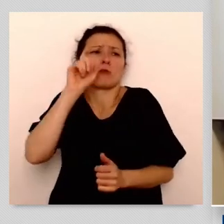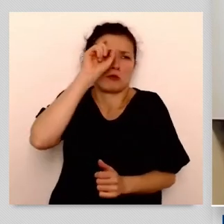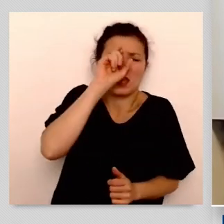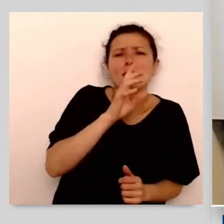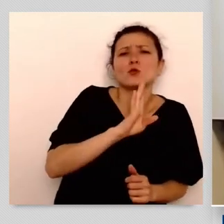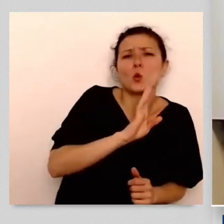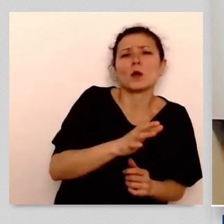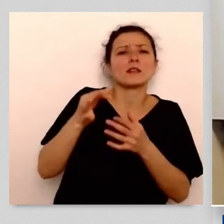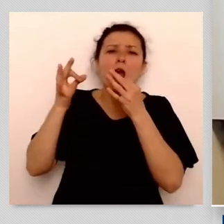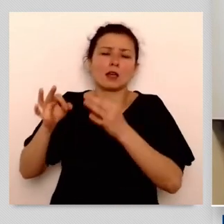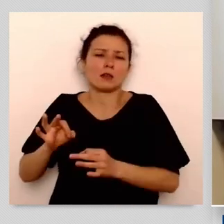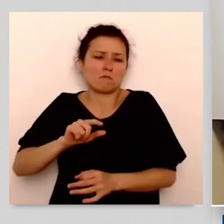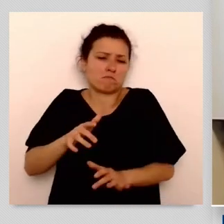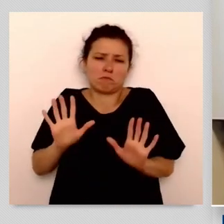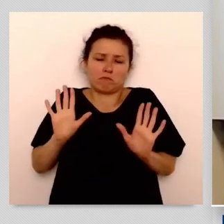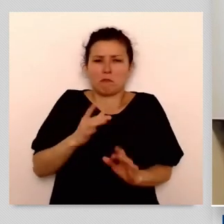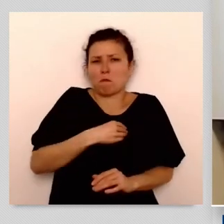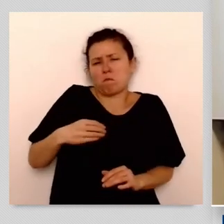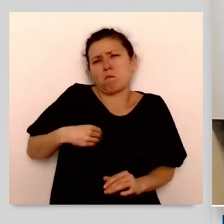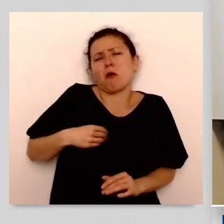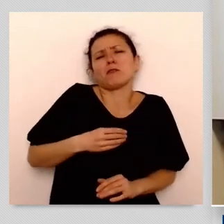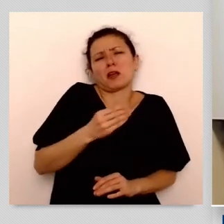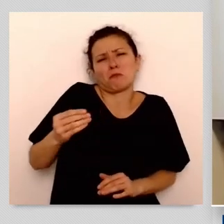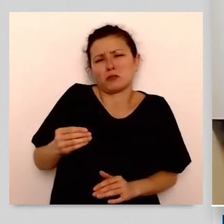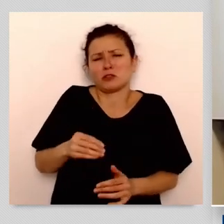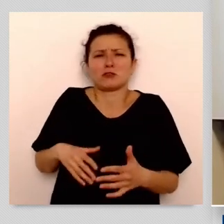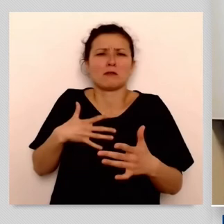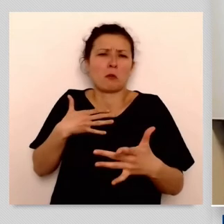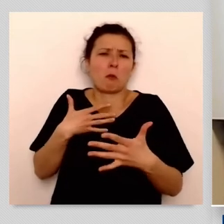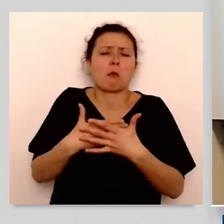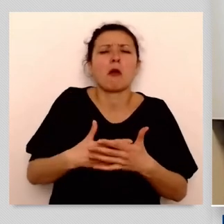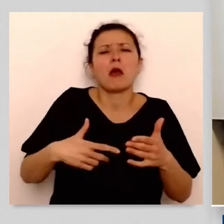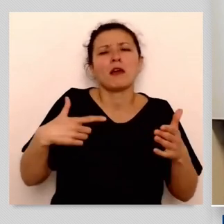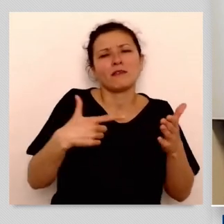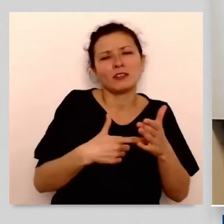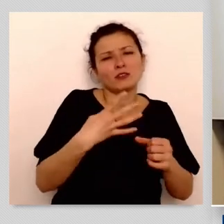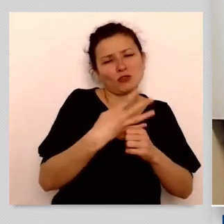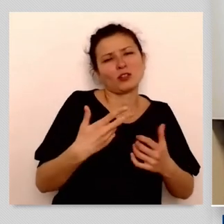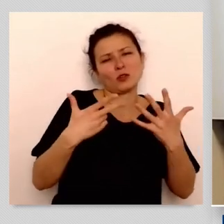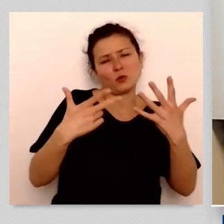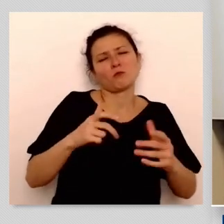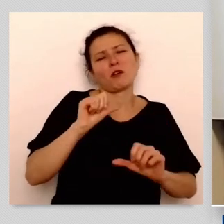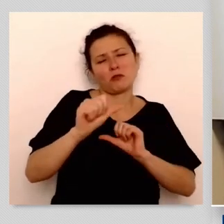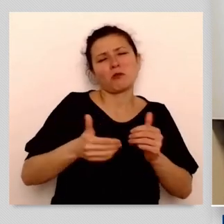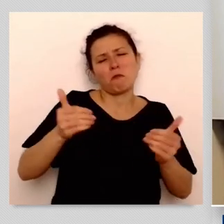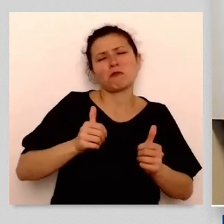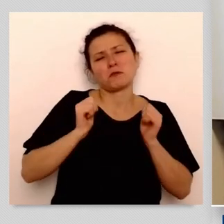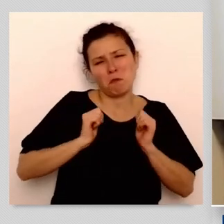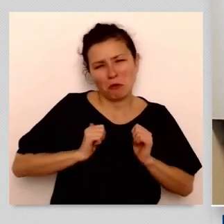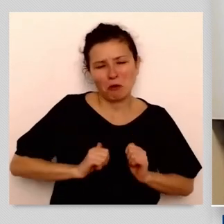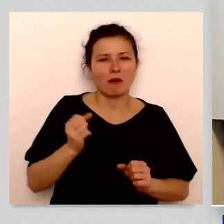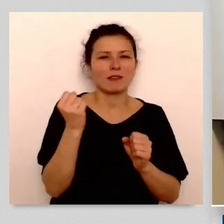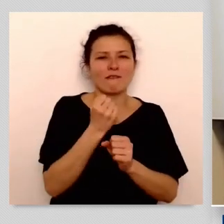robią to Chiny, a Polska może sobie do tego 2048 spokojnie wydobywać węgiel. I to